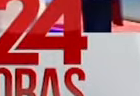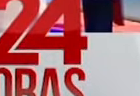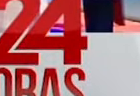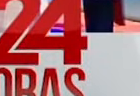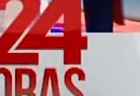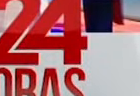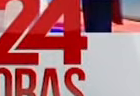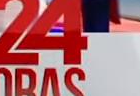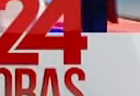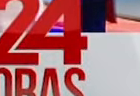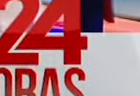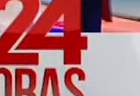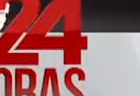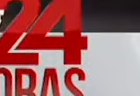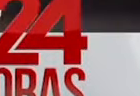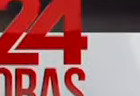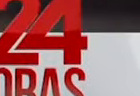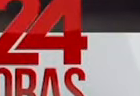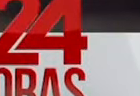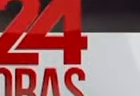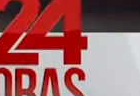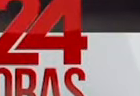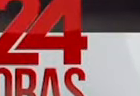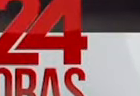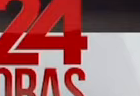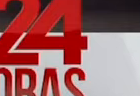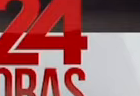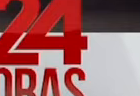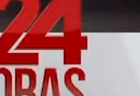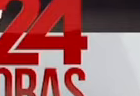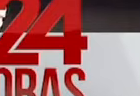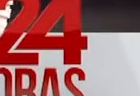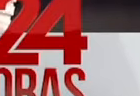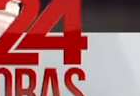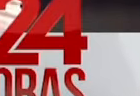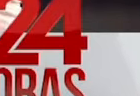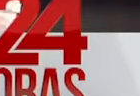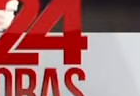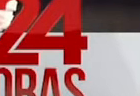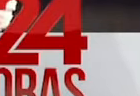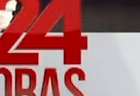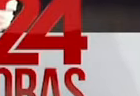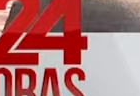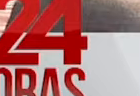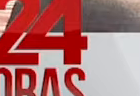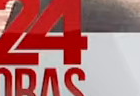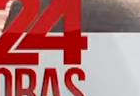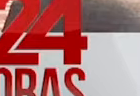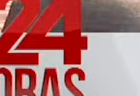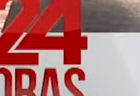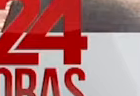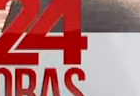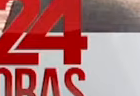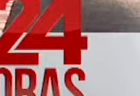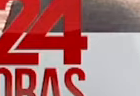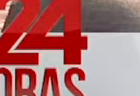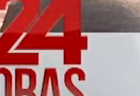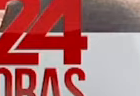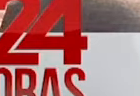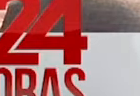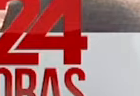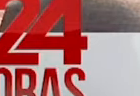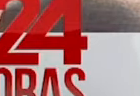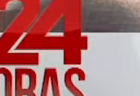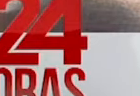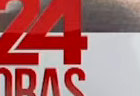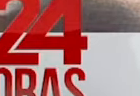primetime queen at certified lola's girl Marian Rivera, ikinuwento ang naging buhay sa poder ng kanyang lola